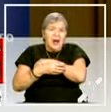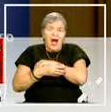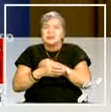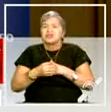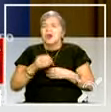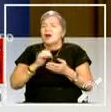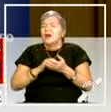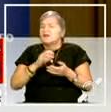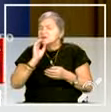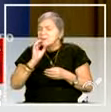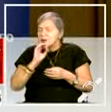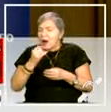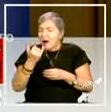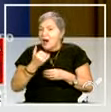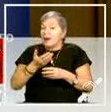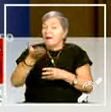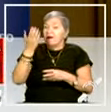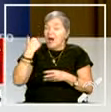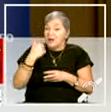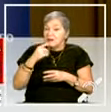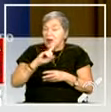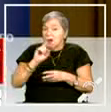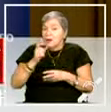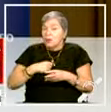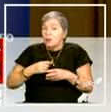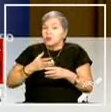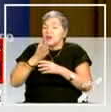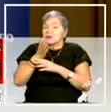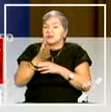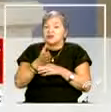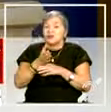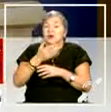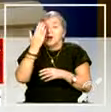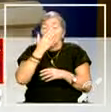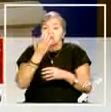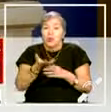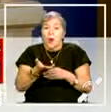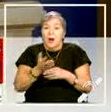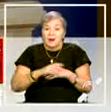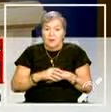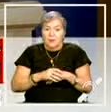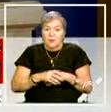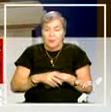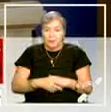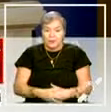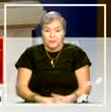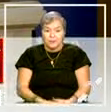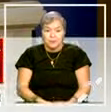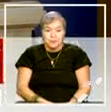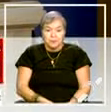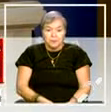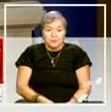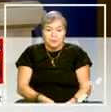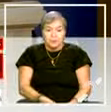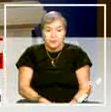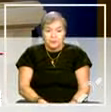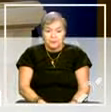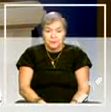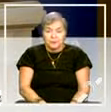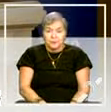care înainte nu aveau acces la învățământul liceal. And then you can see also Romania results which are